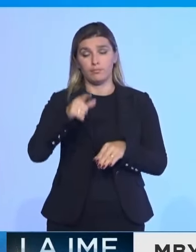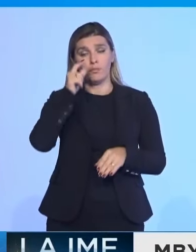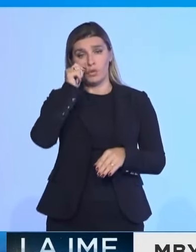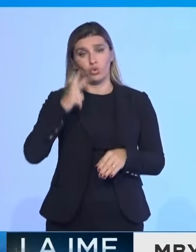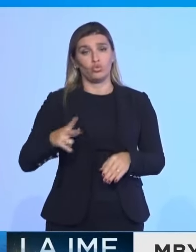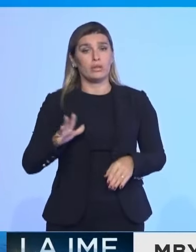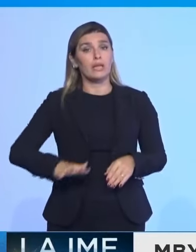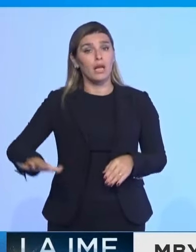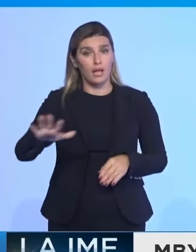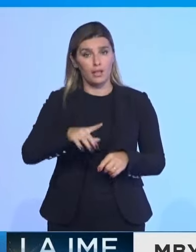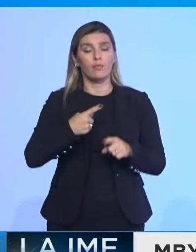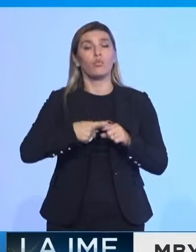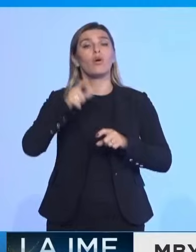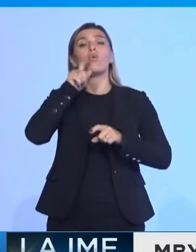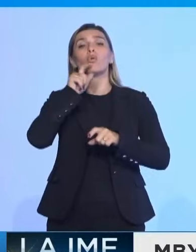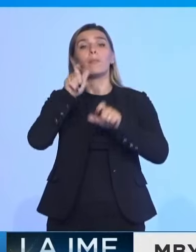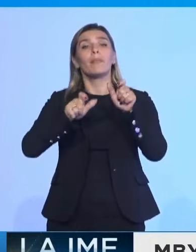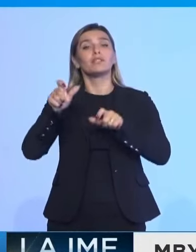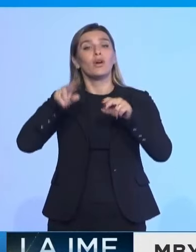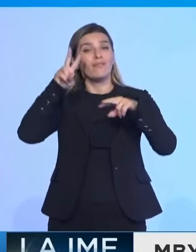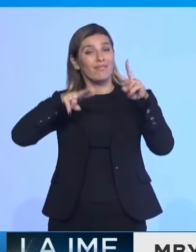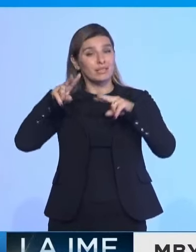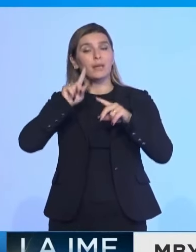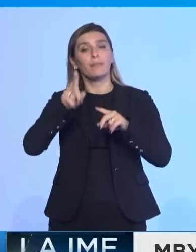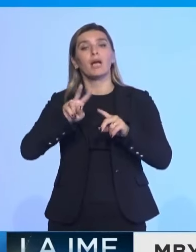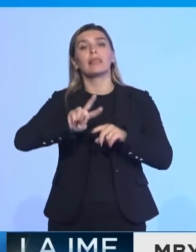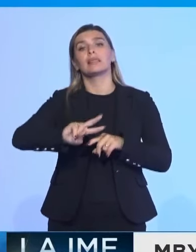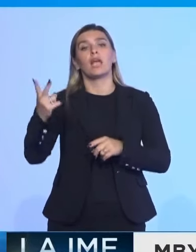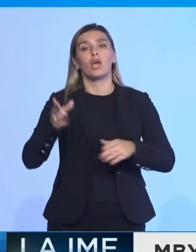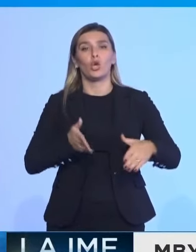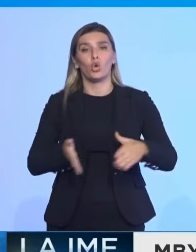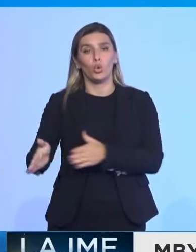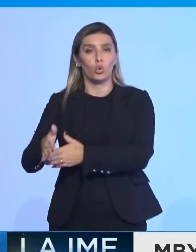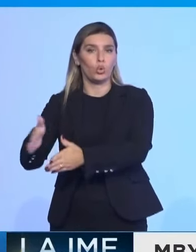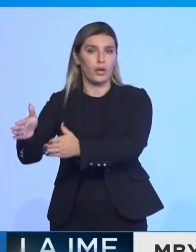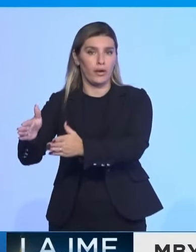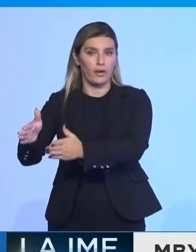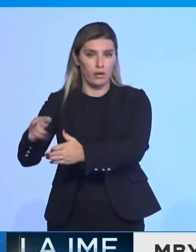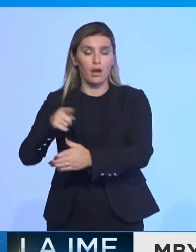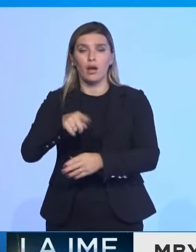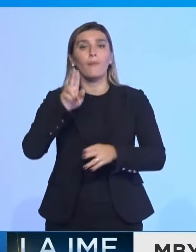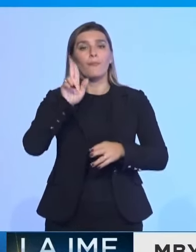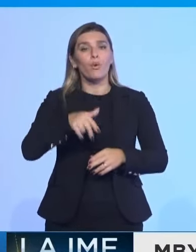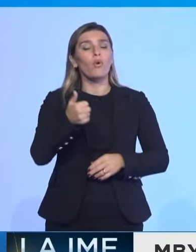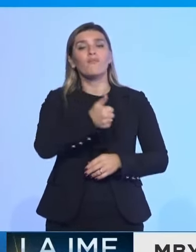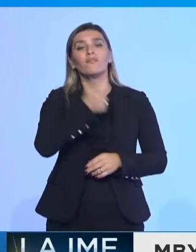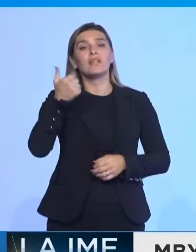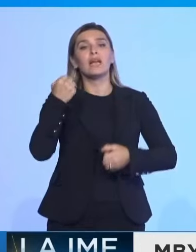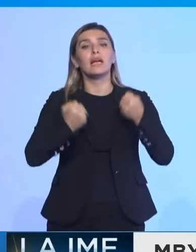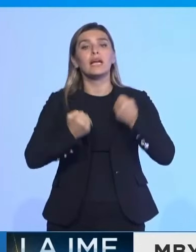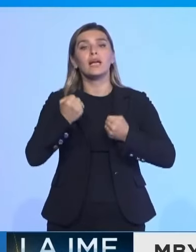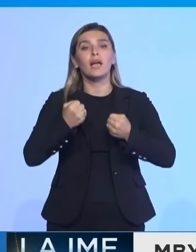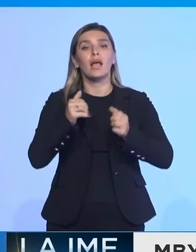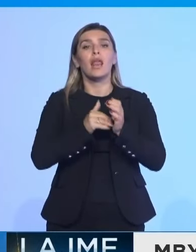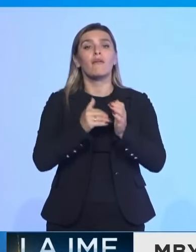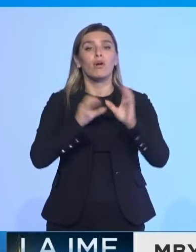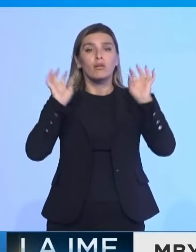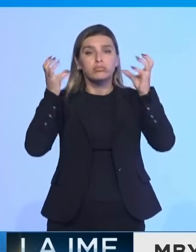edhe vizitorët e Prevallës duhet të përdorin rrugë alternative. Mundësi për qarkullim do të kenë vetëm automjetët e